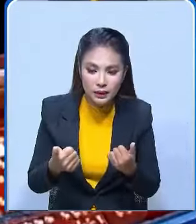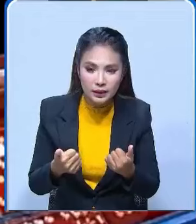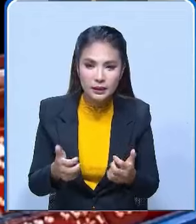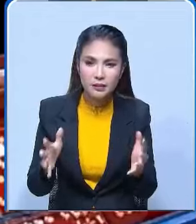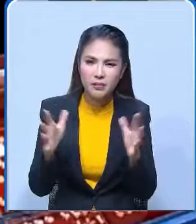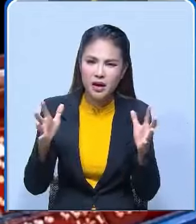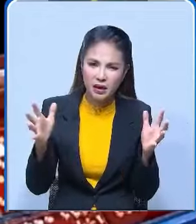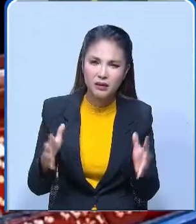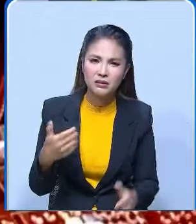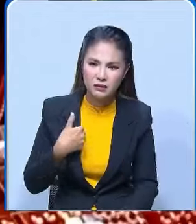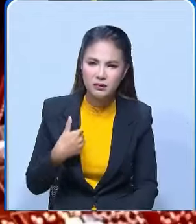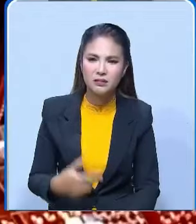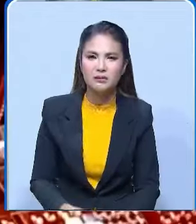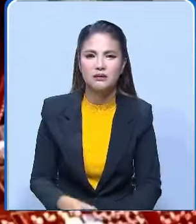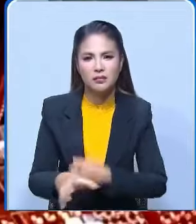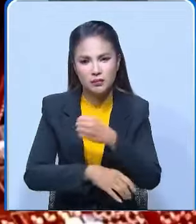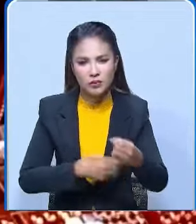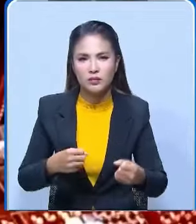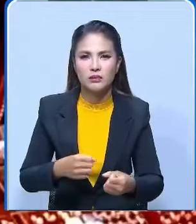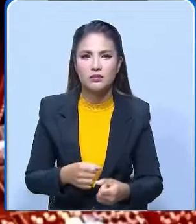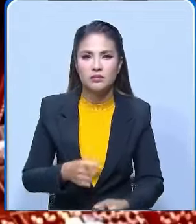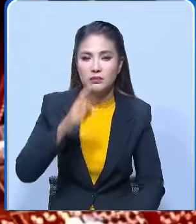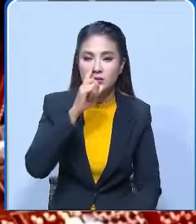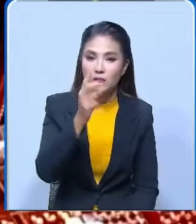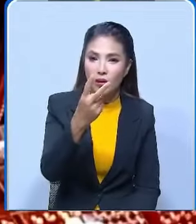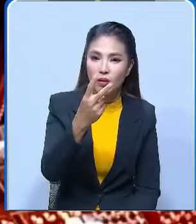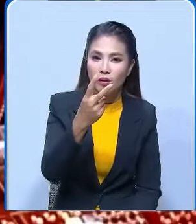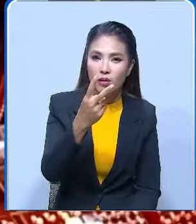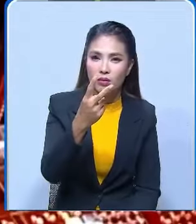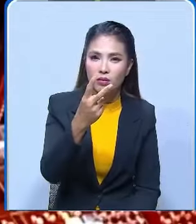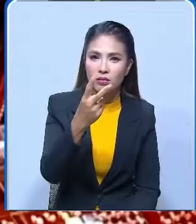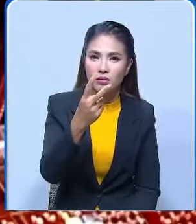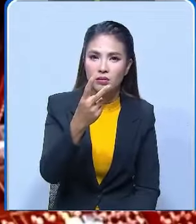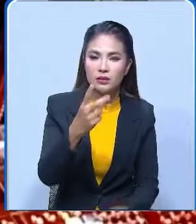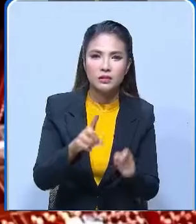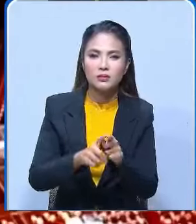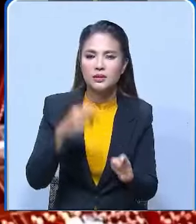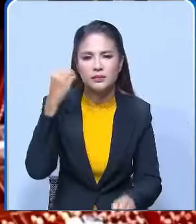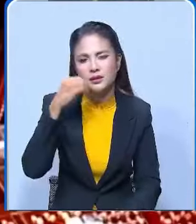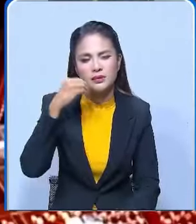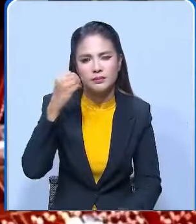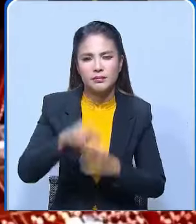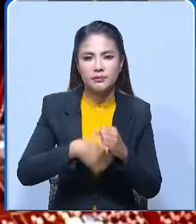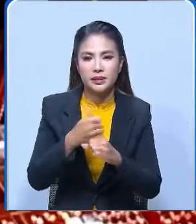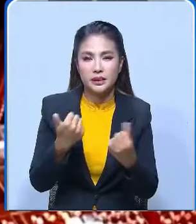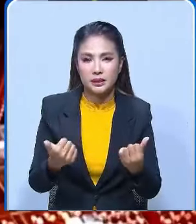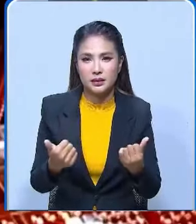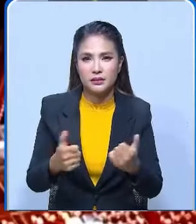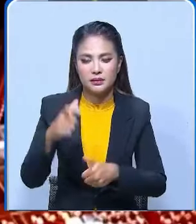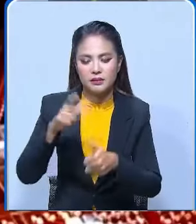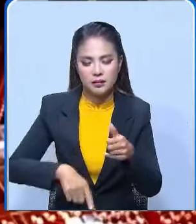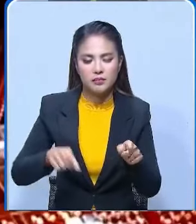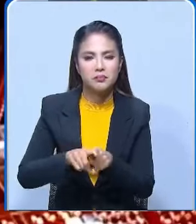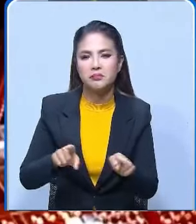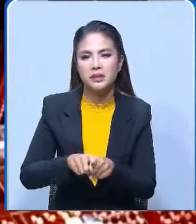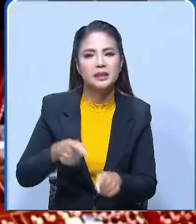นะคะ อุ้ยนี่คือย่ามใจชัดๆกลับมาก่อเหตุอีก เป็นเหมือนแบบแหล่งประจำในรอบปีเลยแบบนี้แล้วพฤติการเหมือนเดิมทุกอย่าง